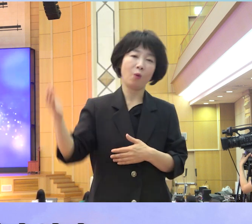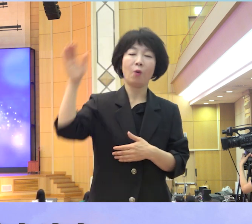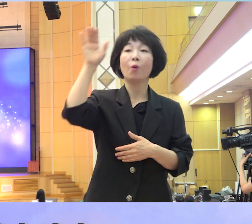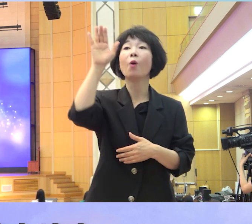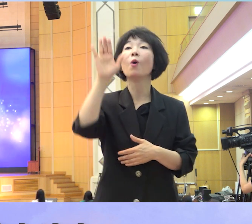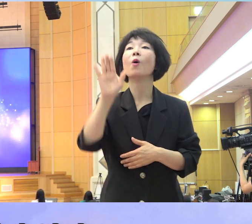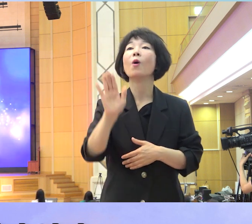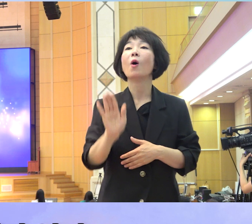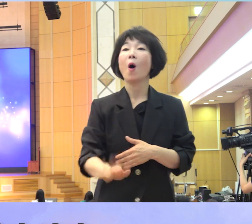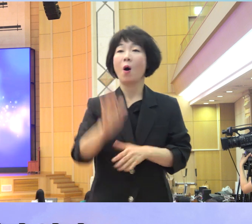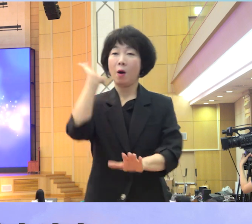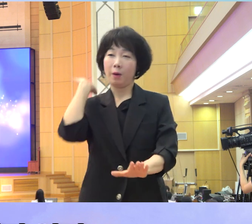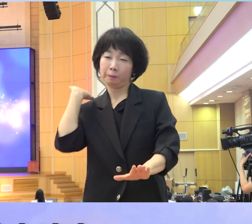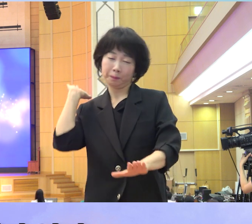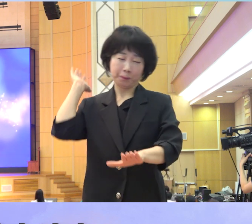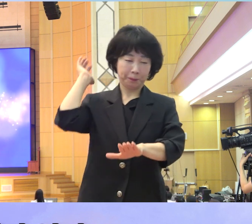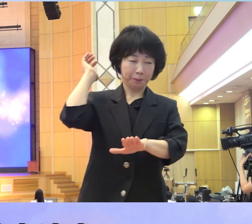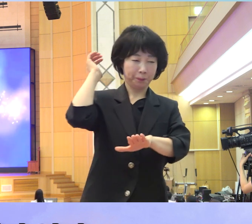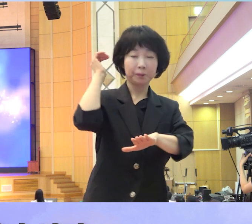넘어져도